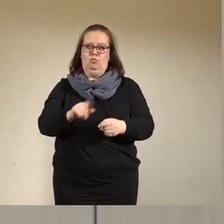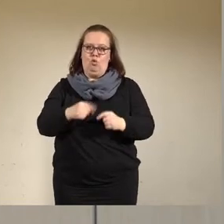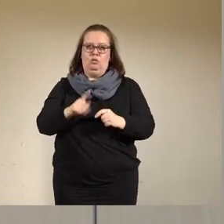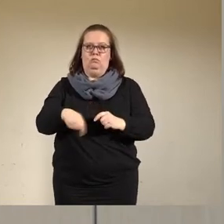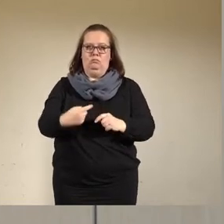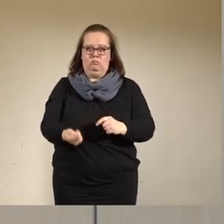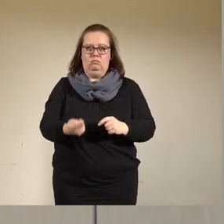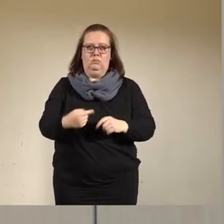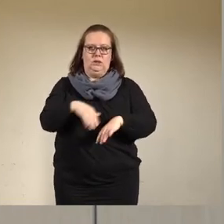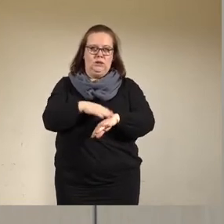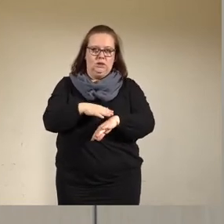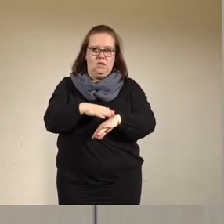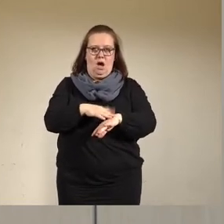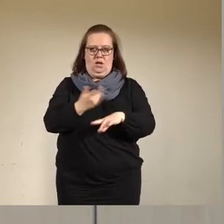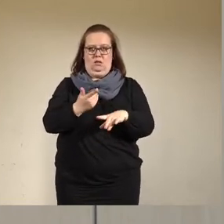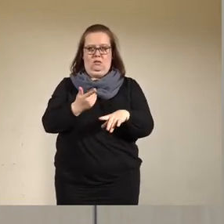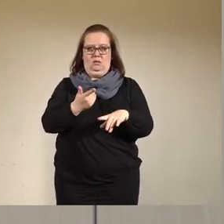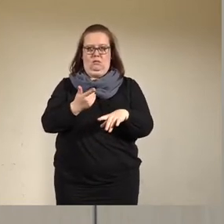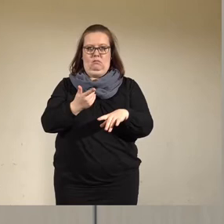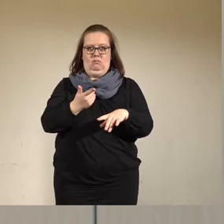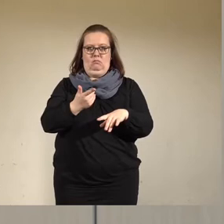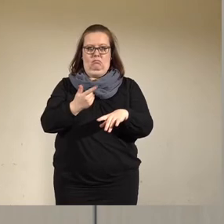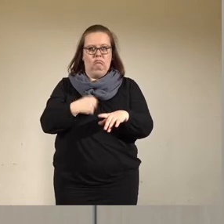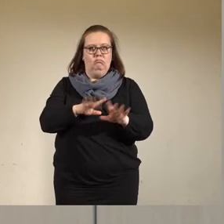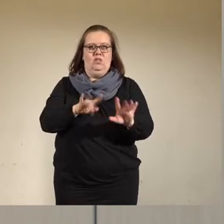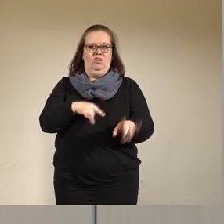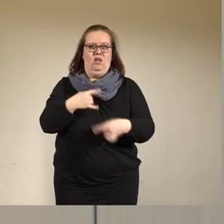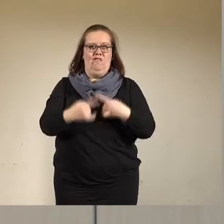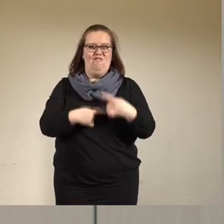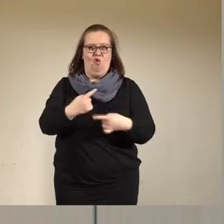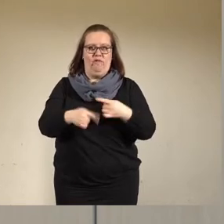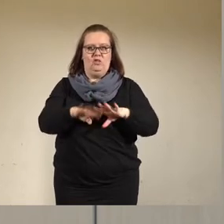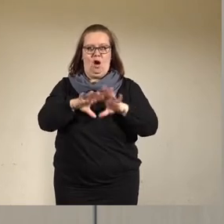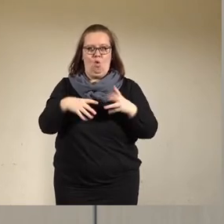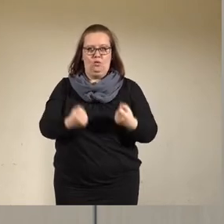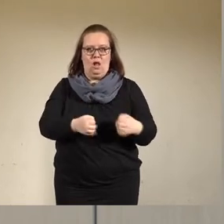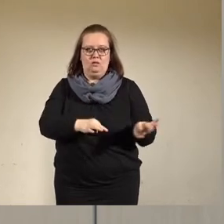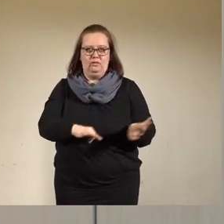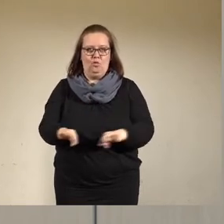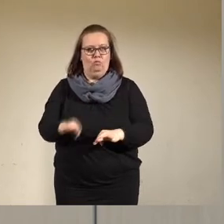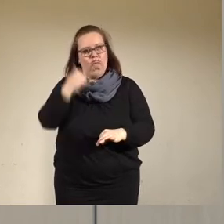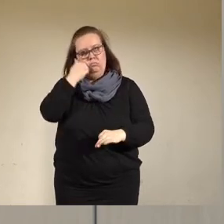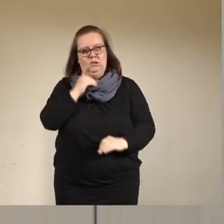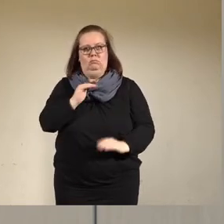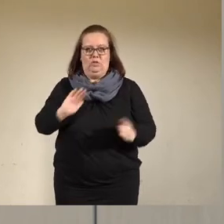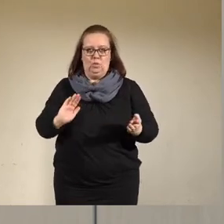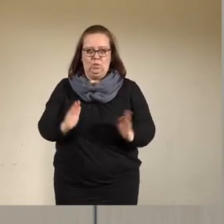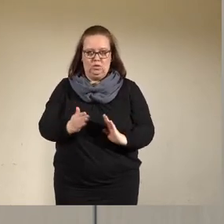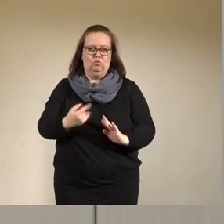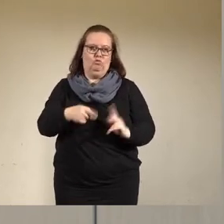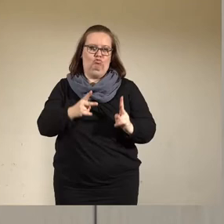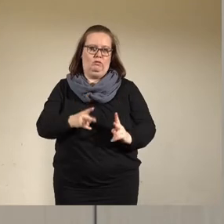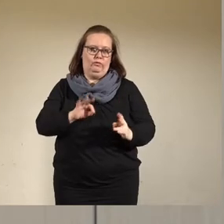wir diese Zeit der vorläufigen Haushaltsführung möglichst kurz halten im Interesse der